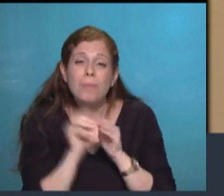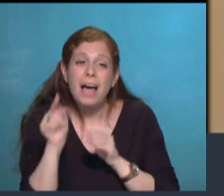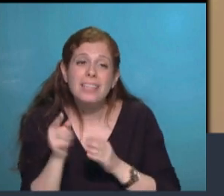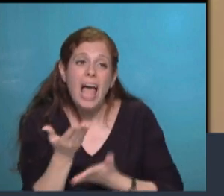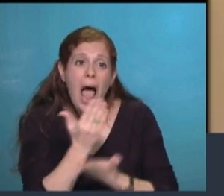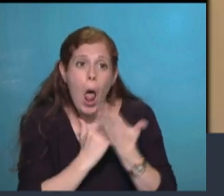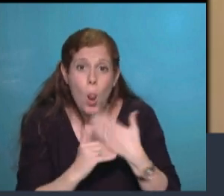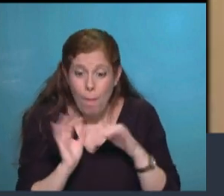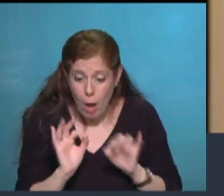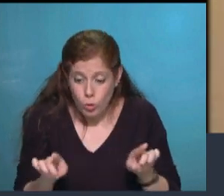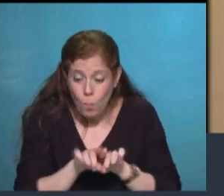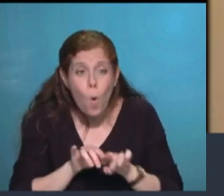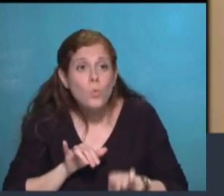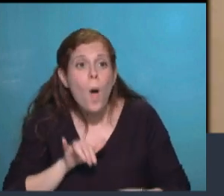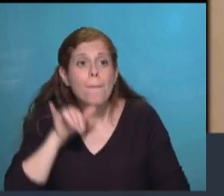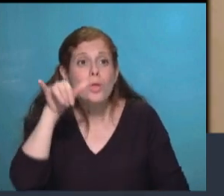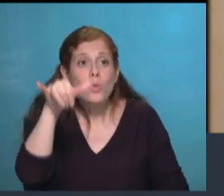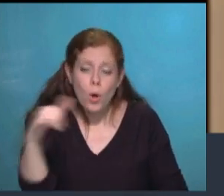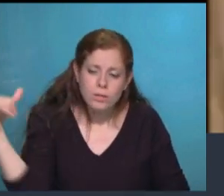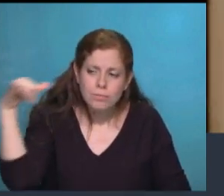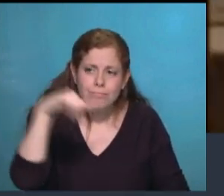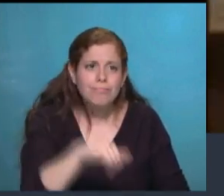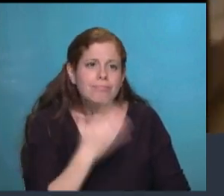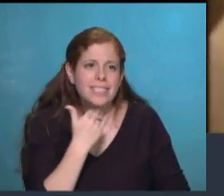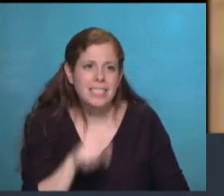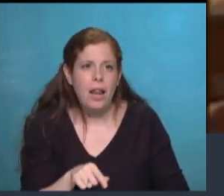ממש באותו המטוס, לישראל.